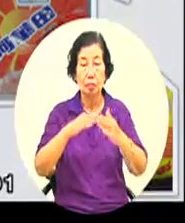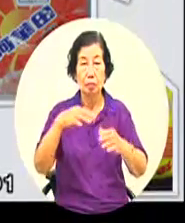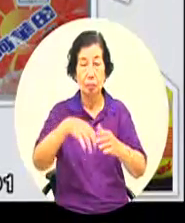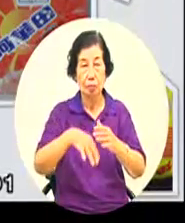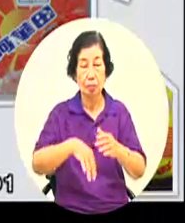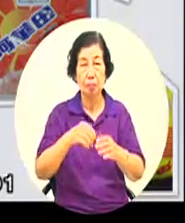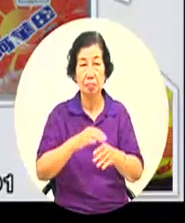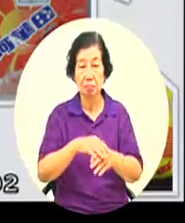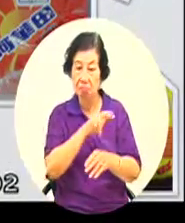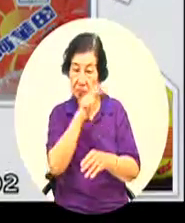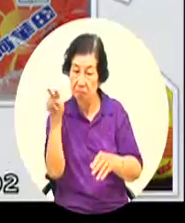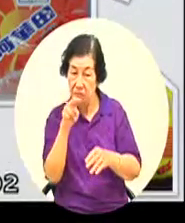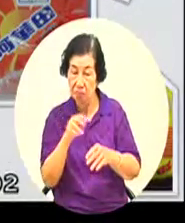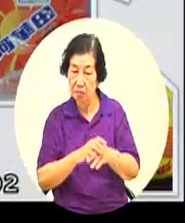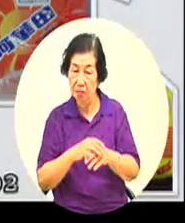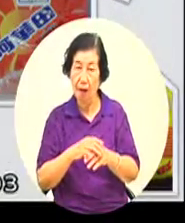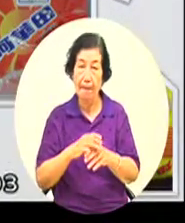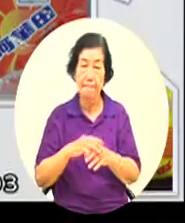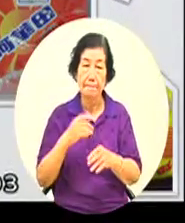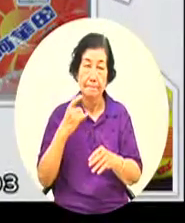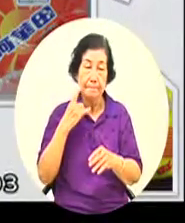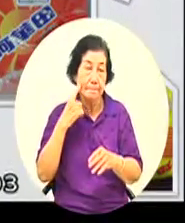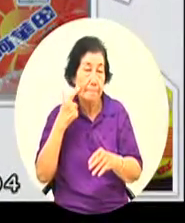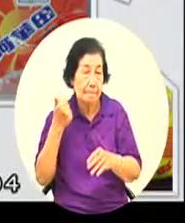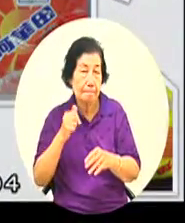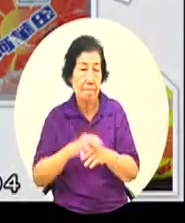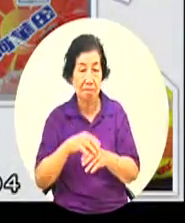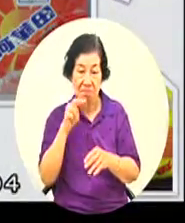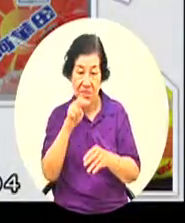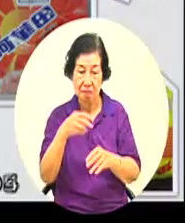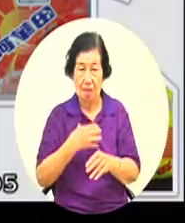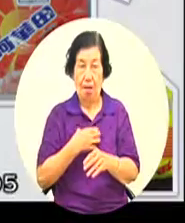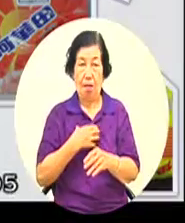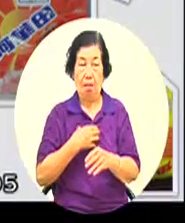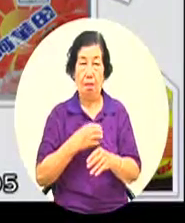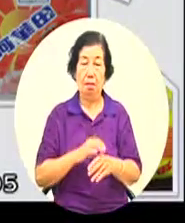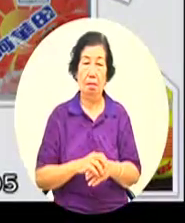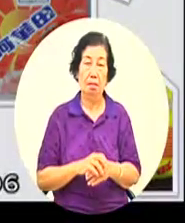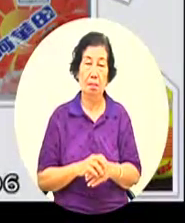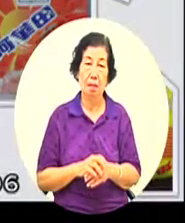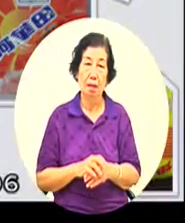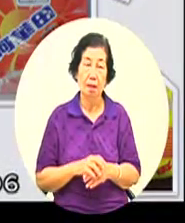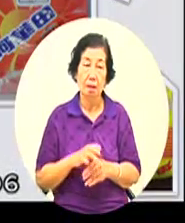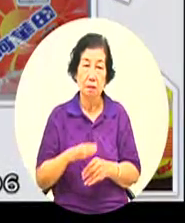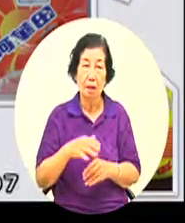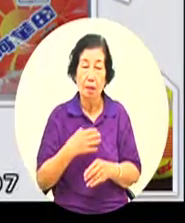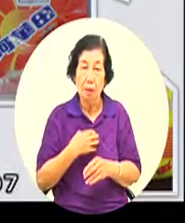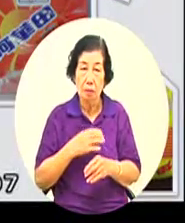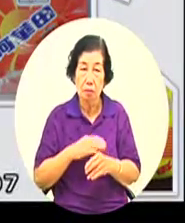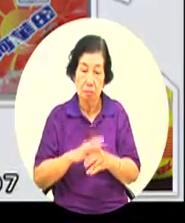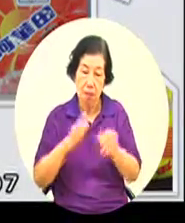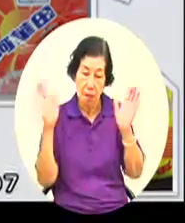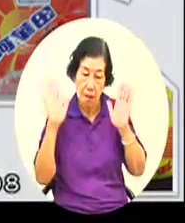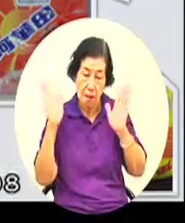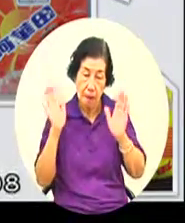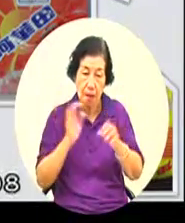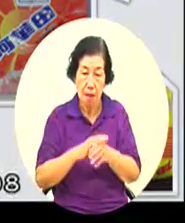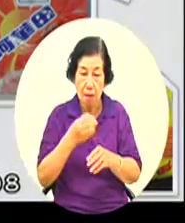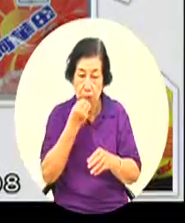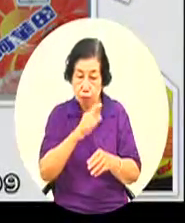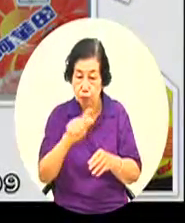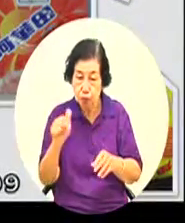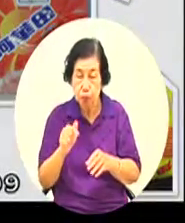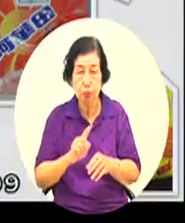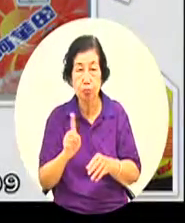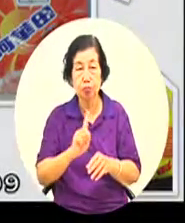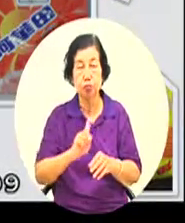家长是一种恐惧。哎，这囡仔吃到的里面不知是到底是什么东西，哦，怎么？因为现在